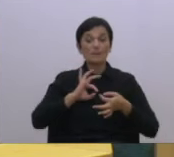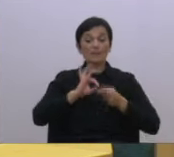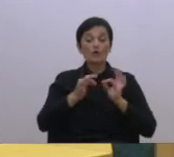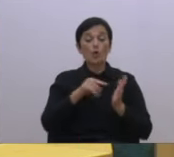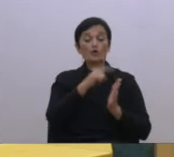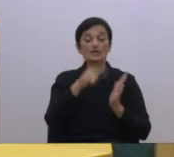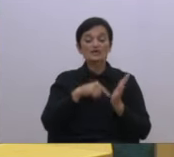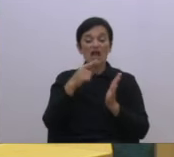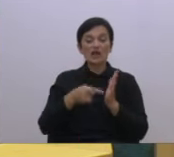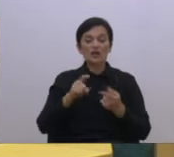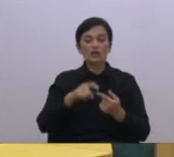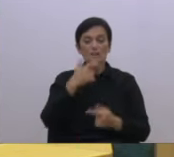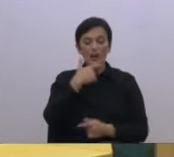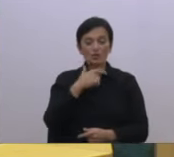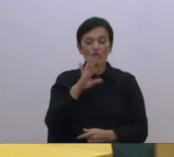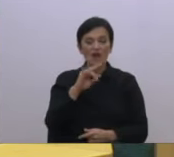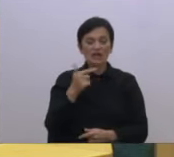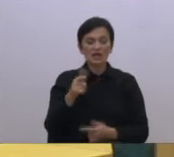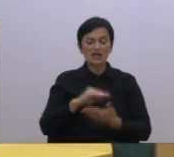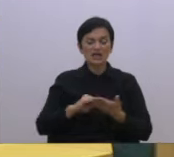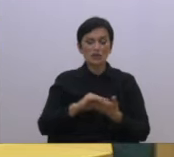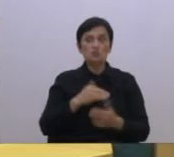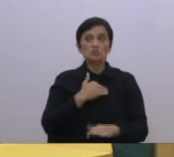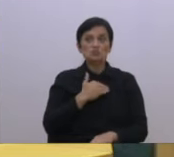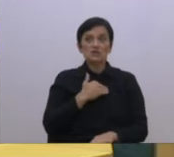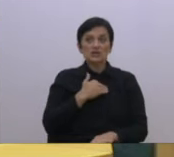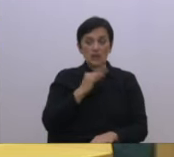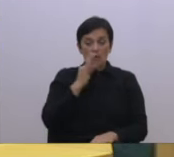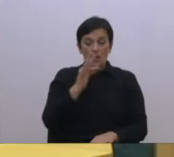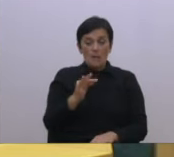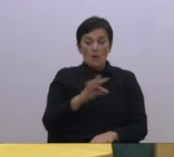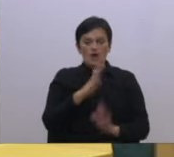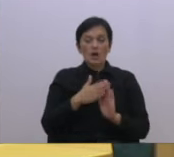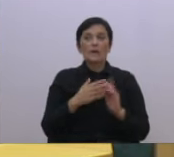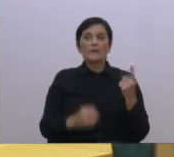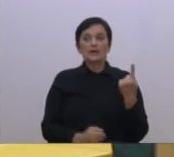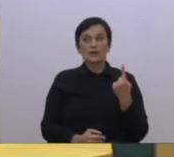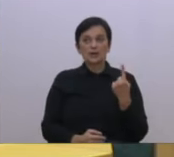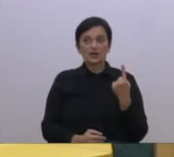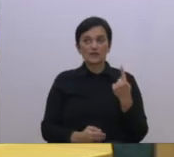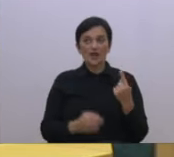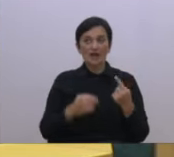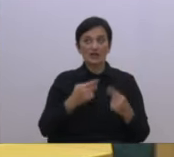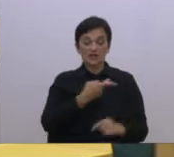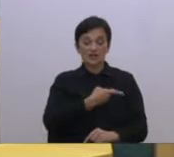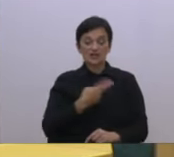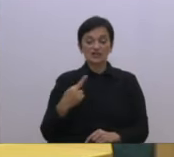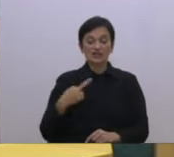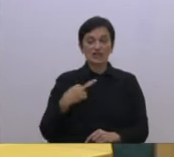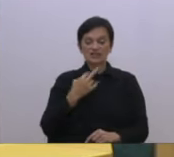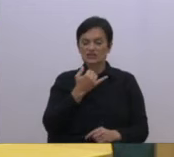საკითხებს, რომელიც ბატონმა ვახტანგმა კვლავ გაიმეორა და მინდა რომ ისევ გამოვეპასხო ამ ყველაფერს. პირველი, სქესის შეცვლა